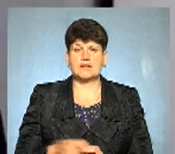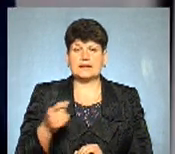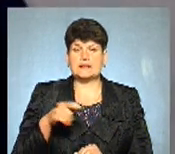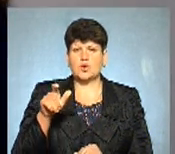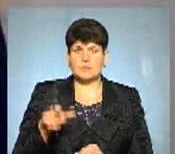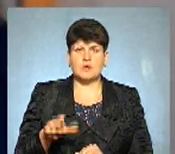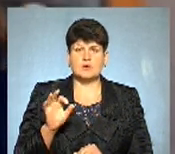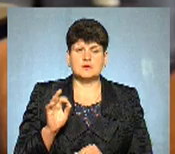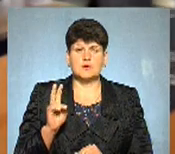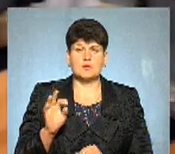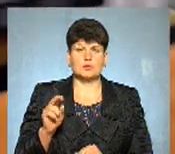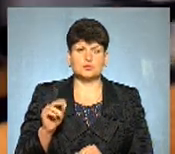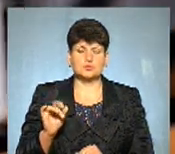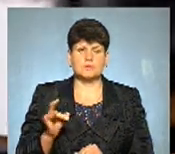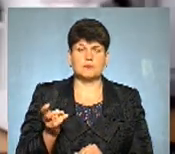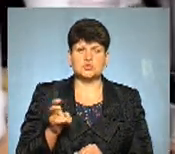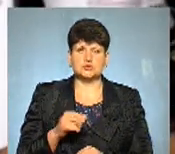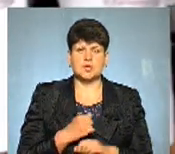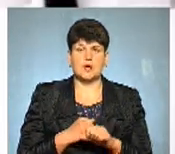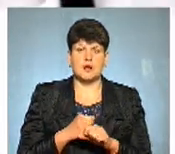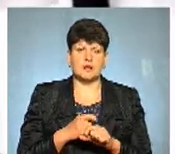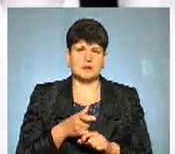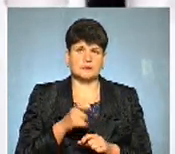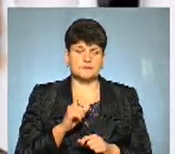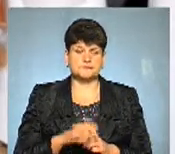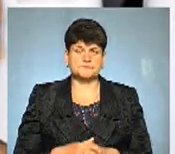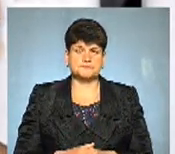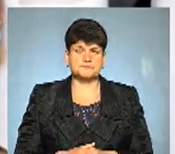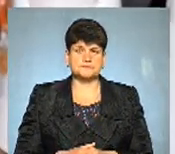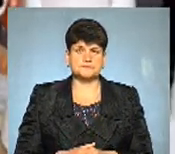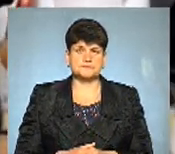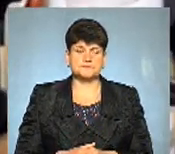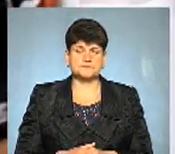Тернополянка Олена Коцур прийшла до кав'ярні на вулиці Валовій.